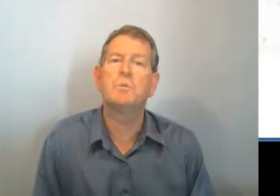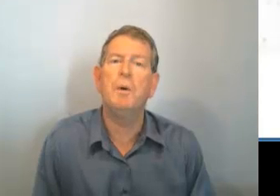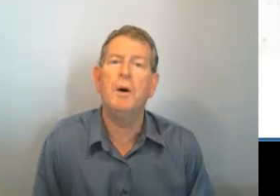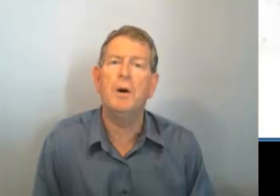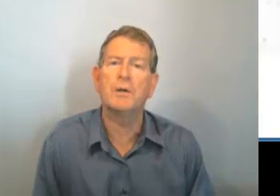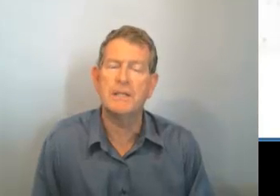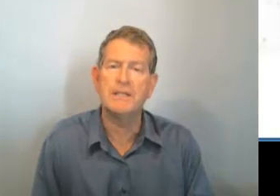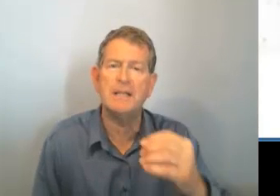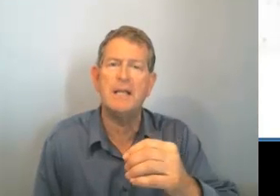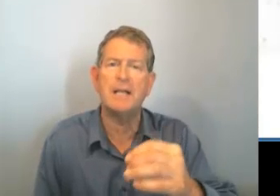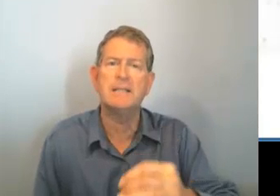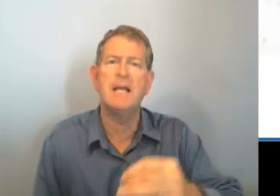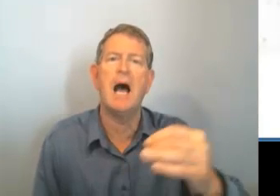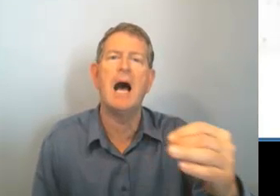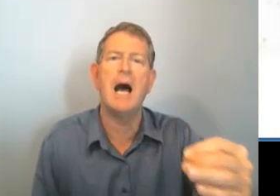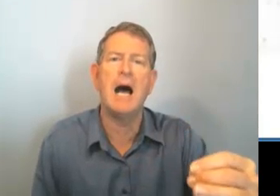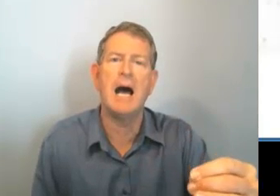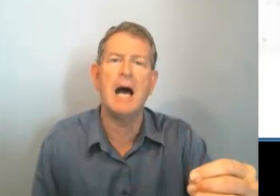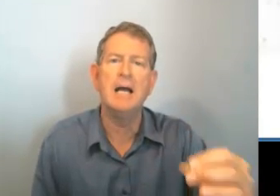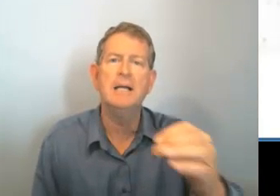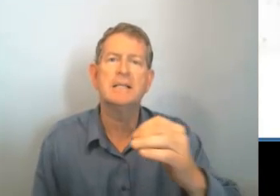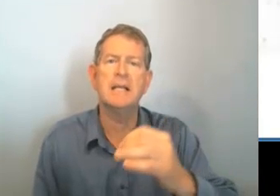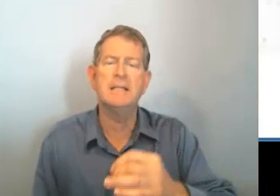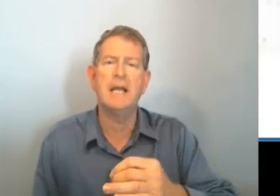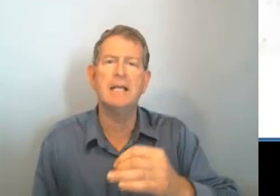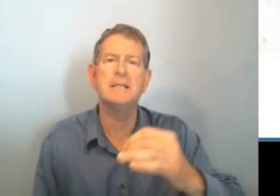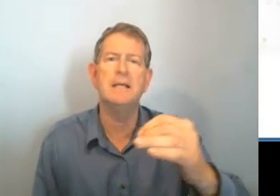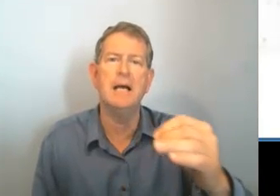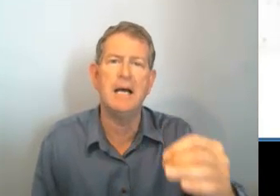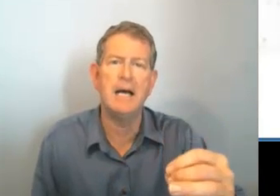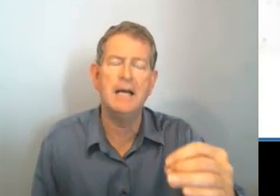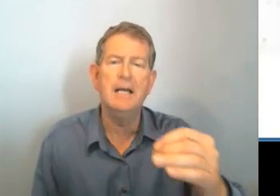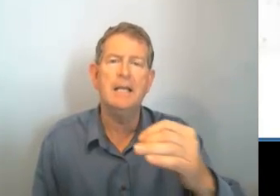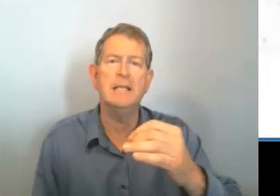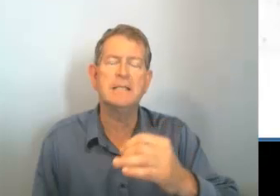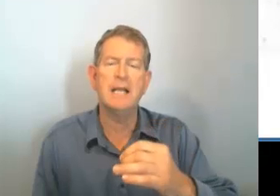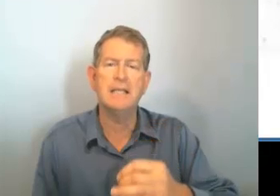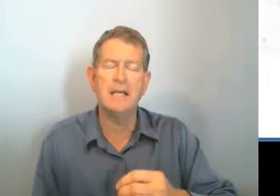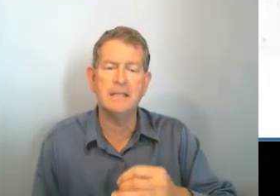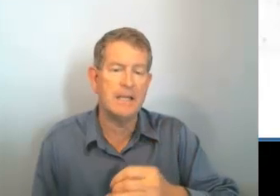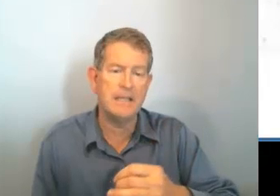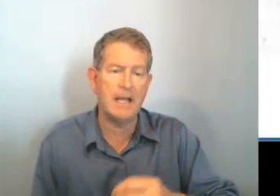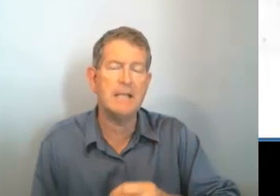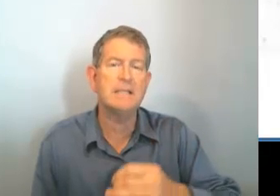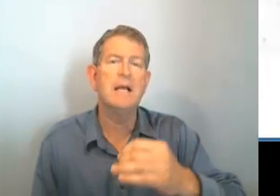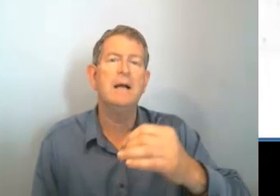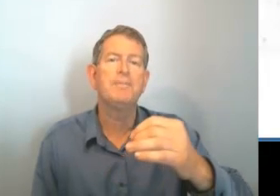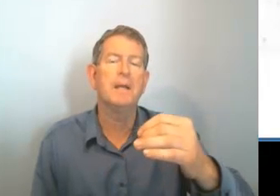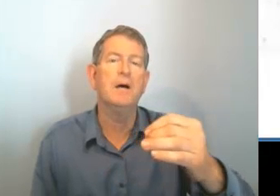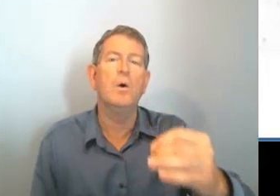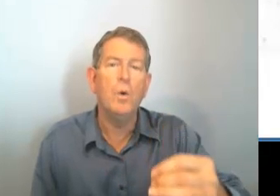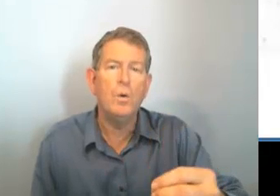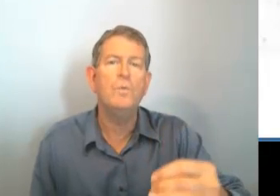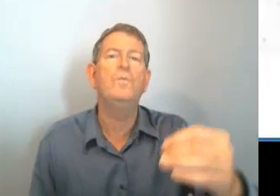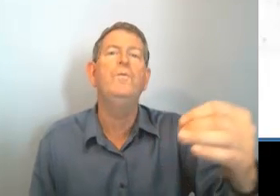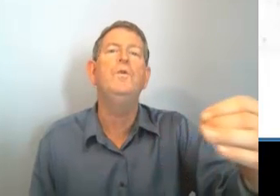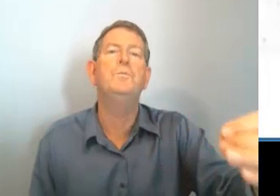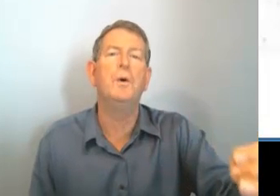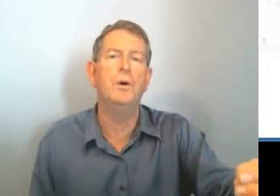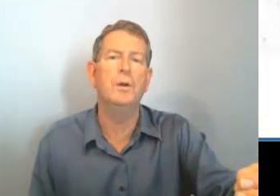au sport. C'est s'intéresser à. S'intéresser à. Il s'intéresse